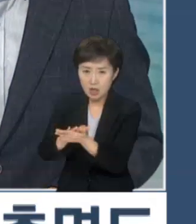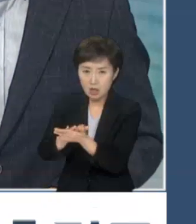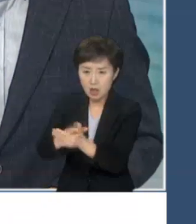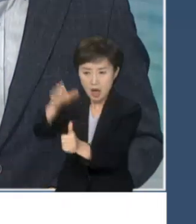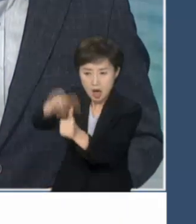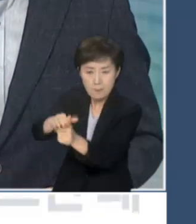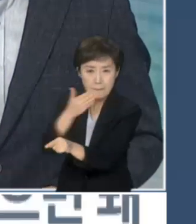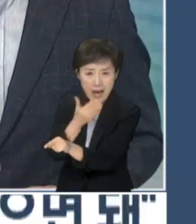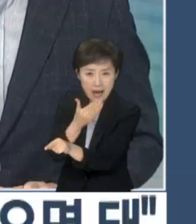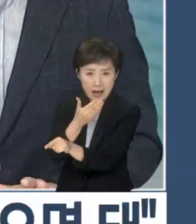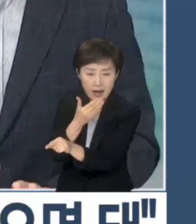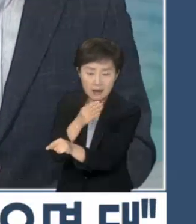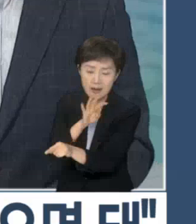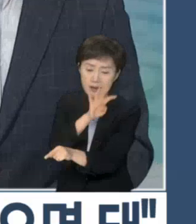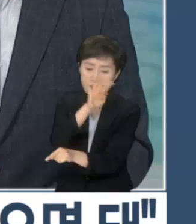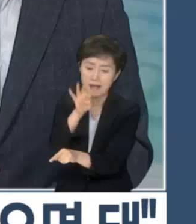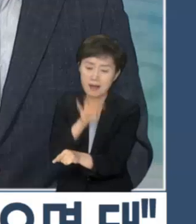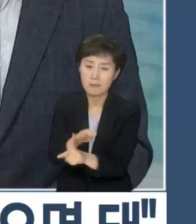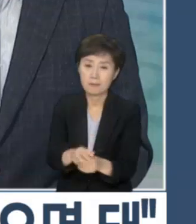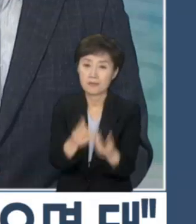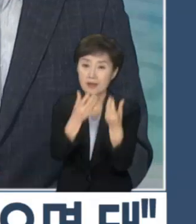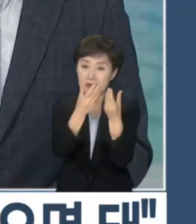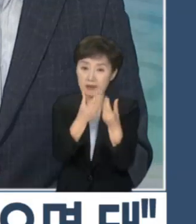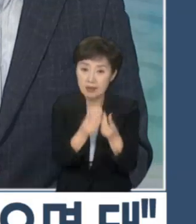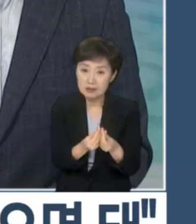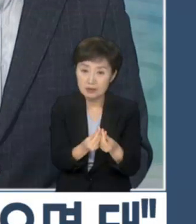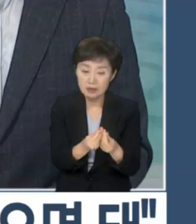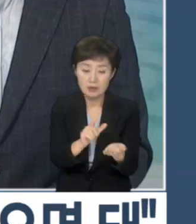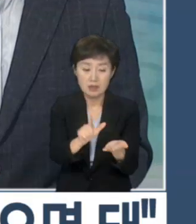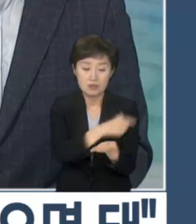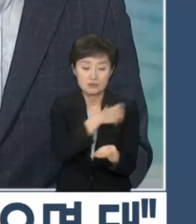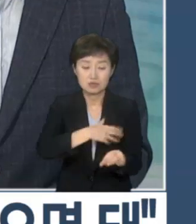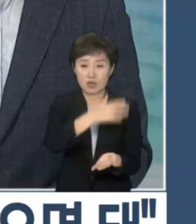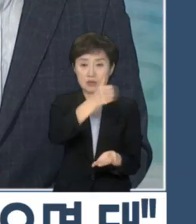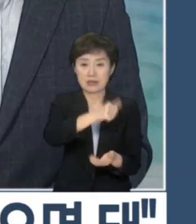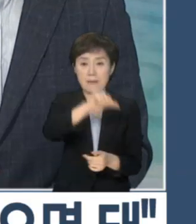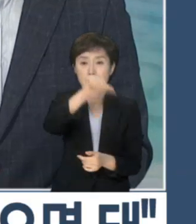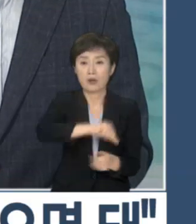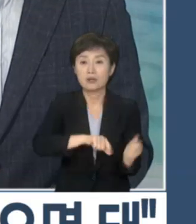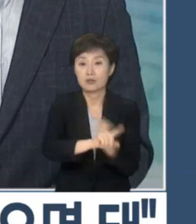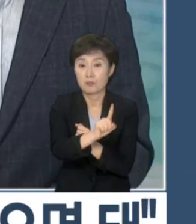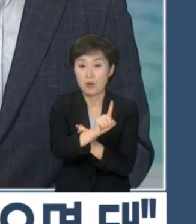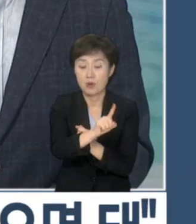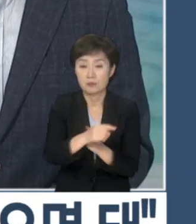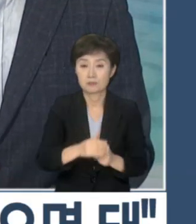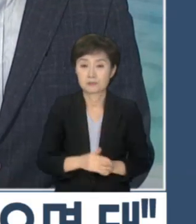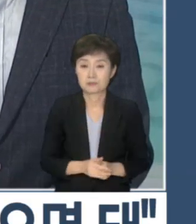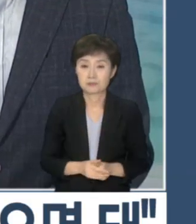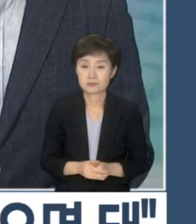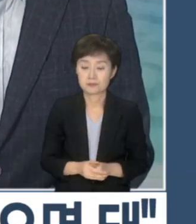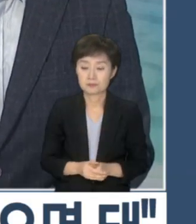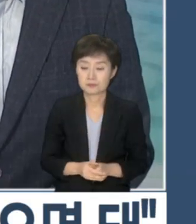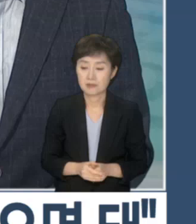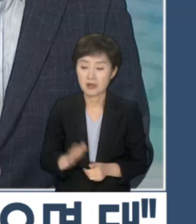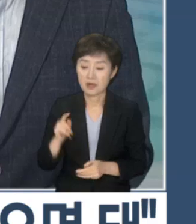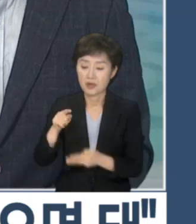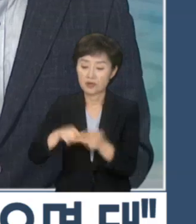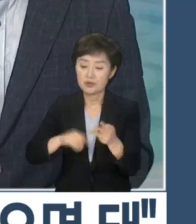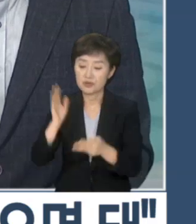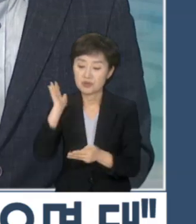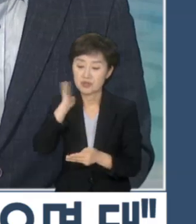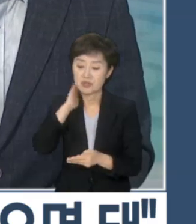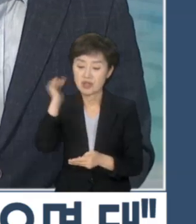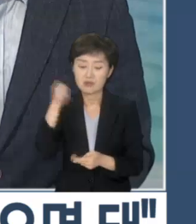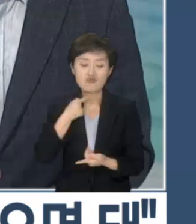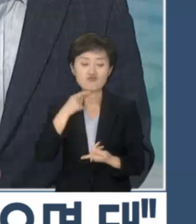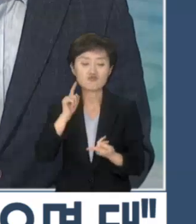가능할까? 예를 들어서 강서구청장 패배의 큰 원인 중에 하나가 셀프 사면의 셀프